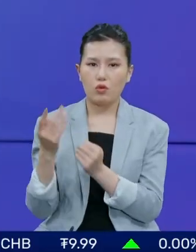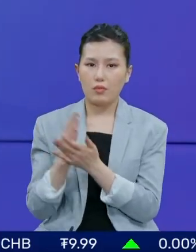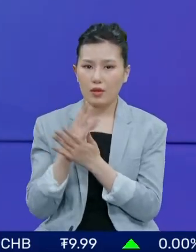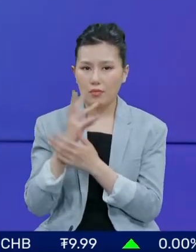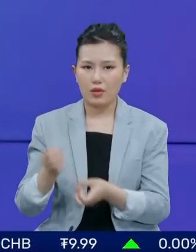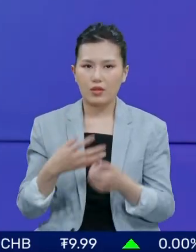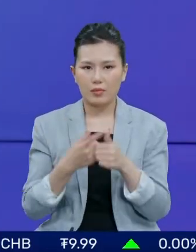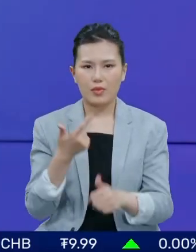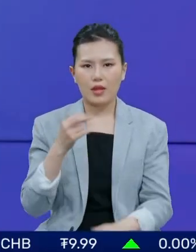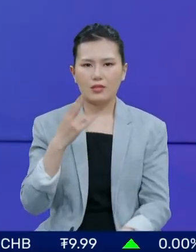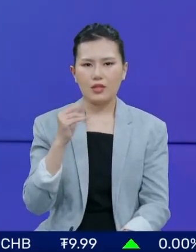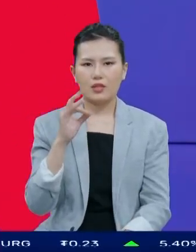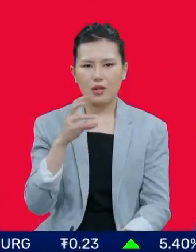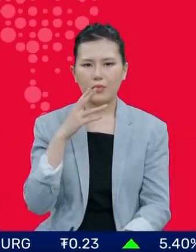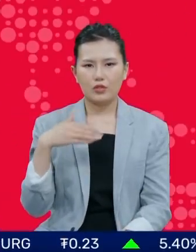болно.